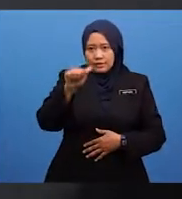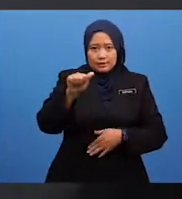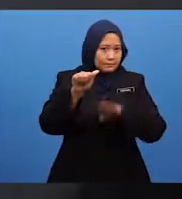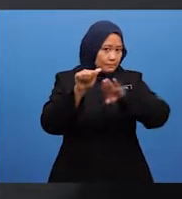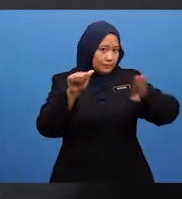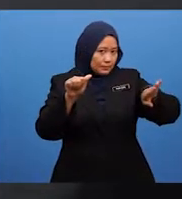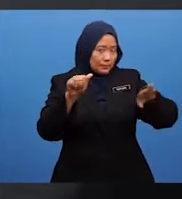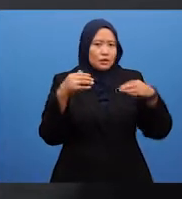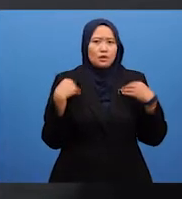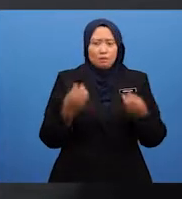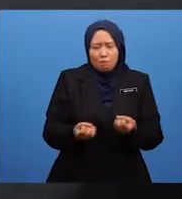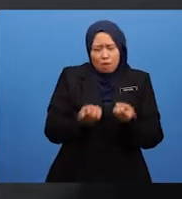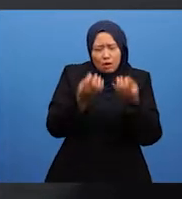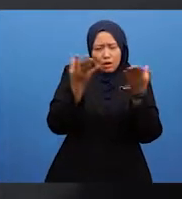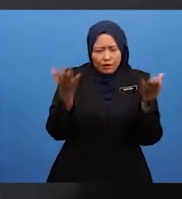penuh dengan buku.